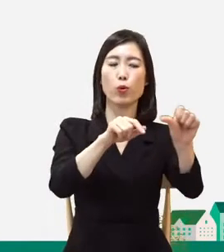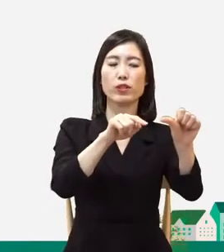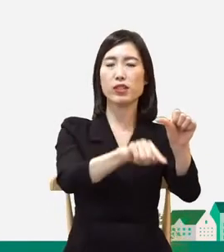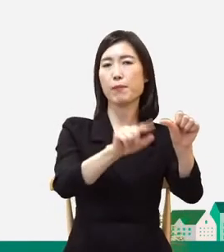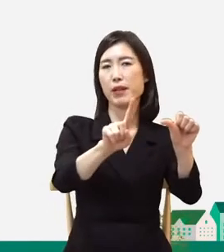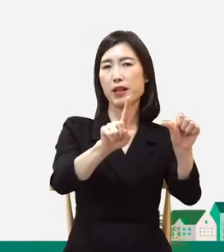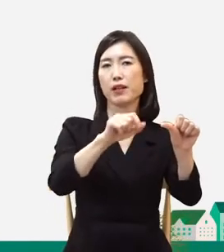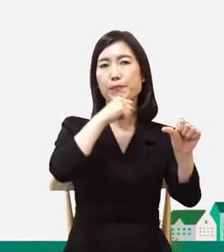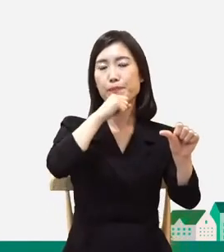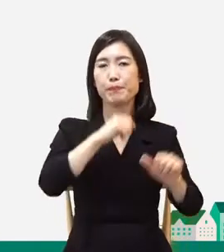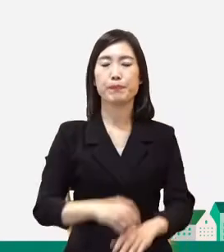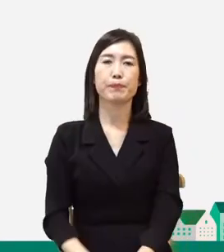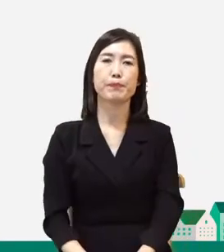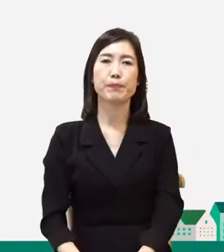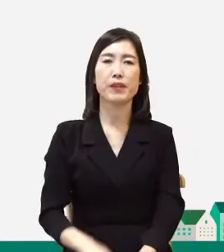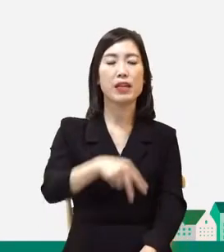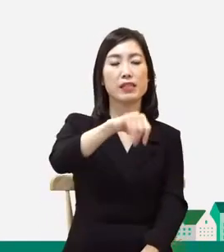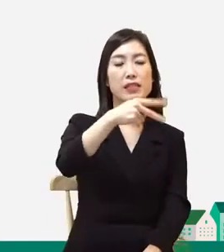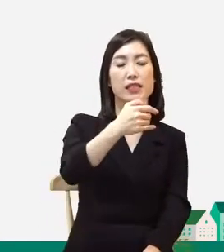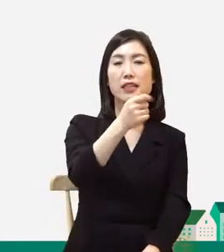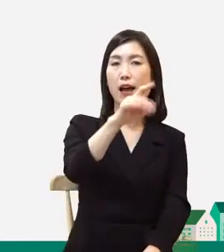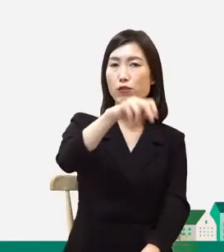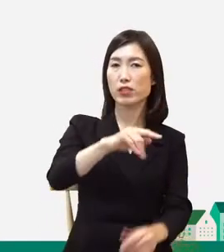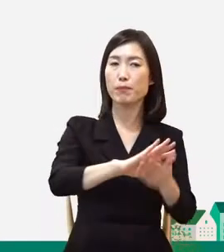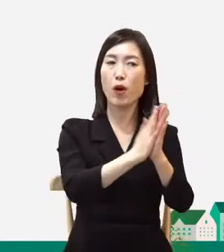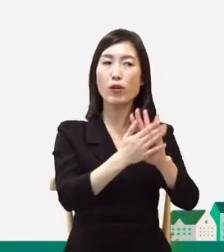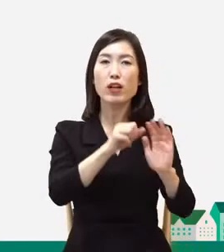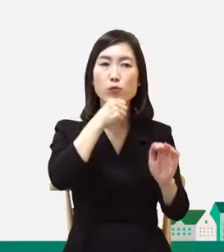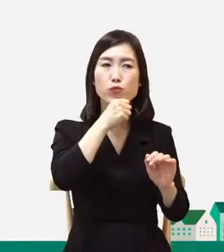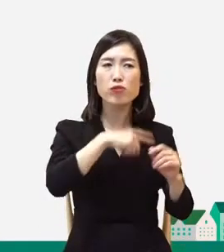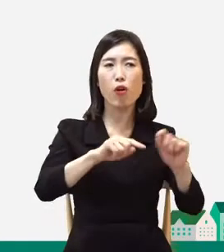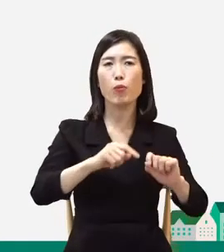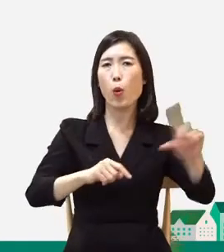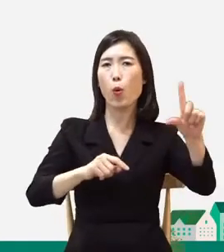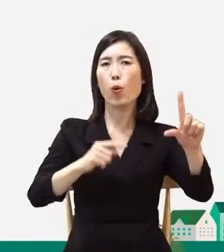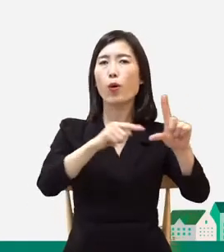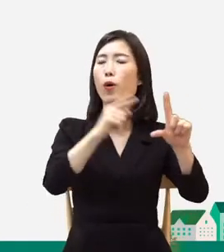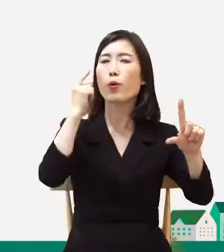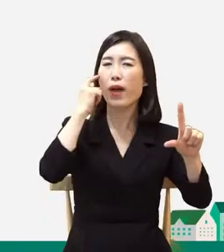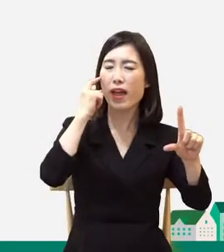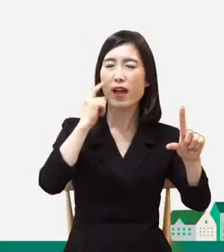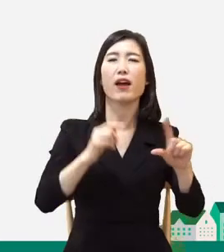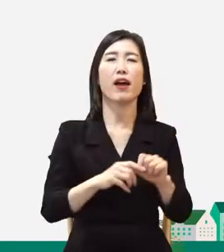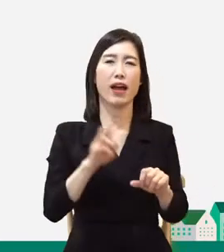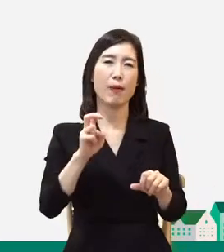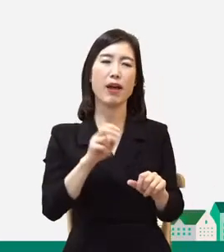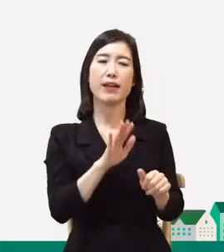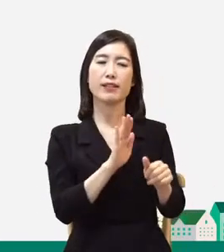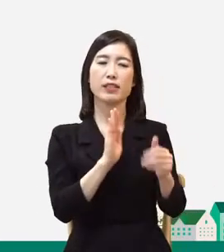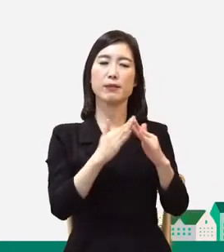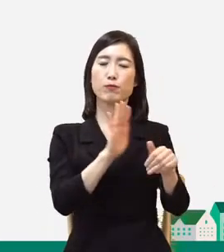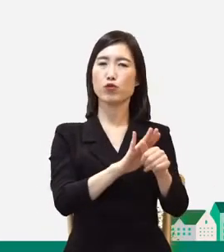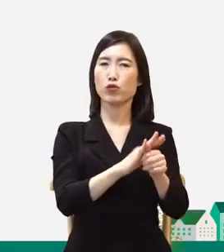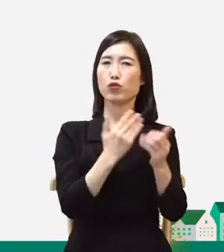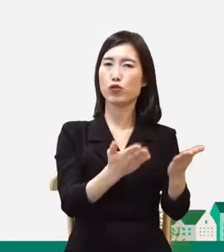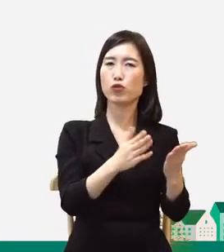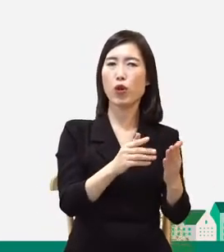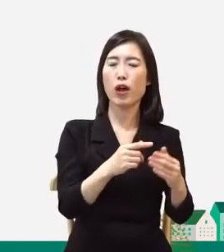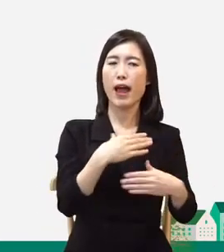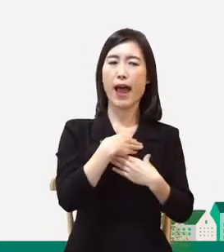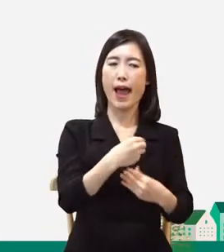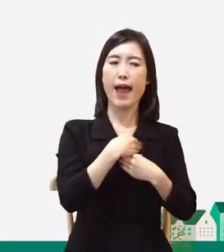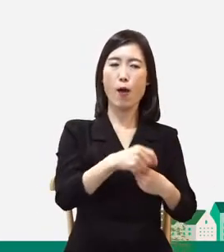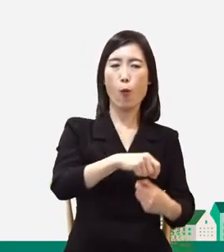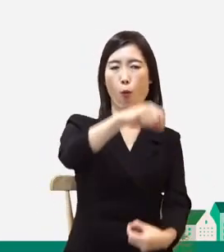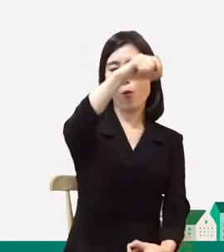5.1을 나타냈습니다. 시드하우스 입주민의 변화 점수가 더 높게 측정된 결과로 볼때 지원주택에서 안정적으로 거주하는